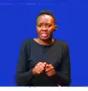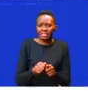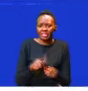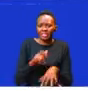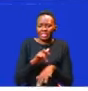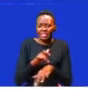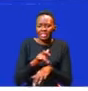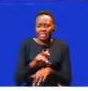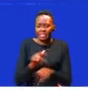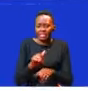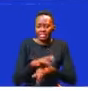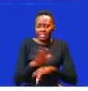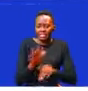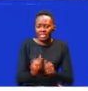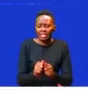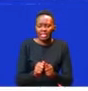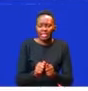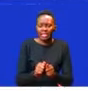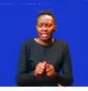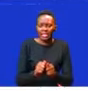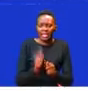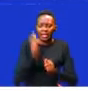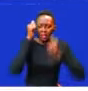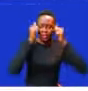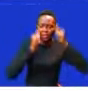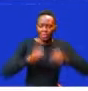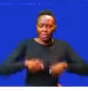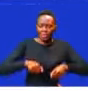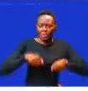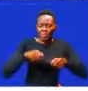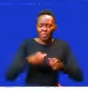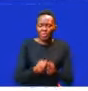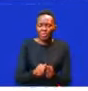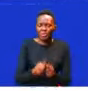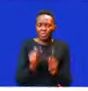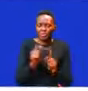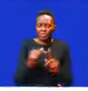of defense forces to inspect schools?